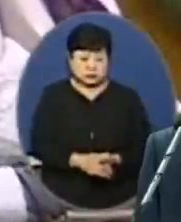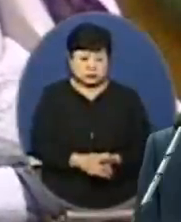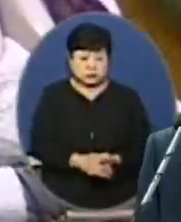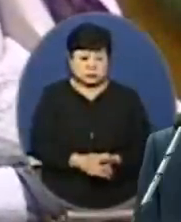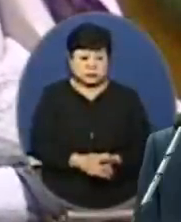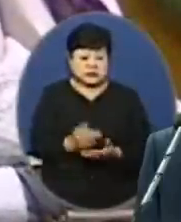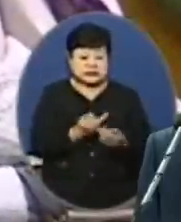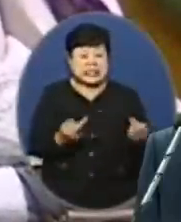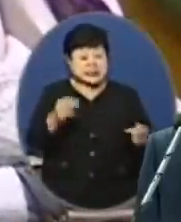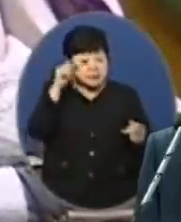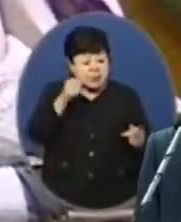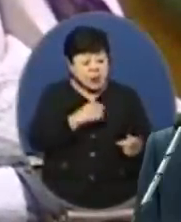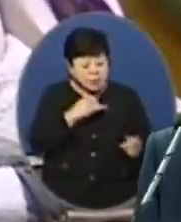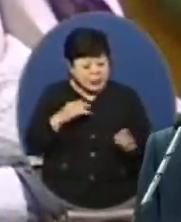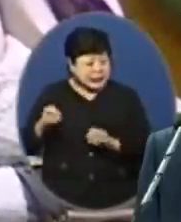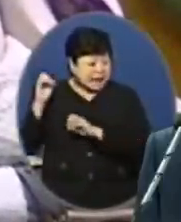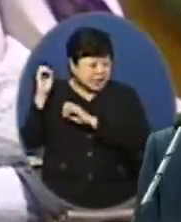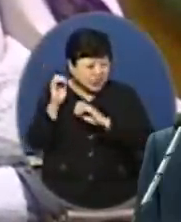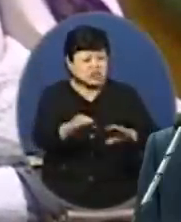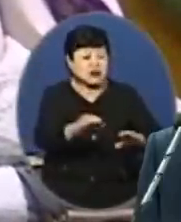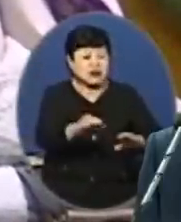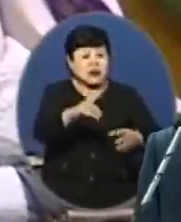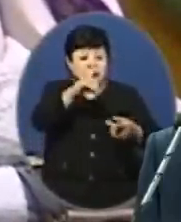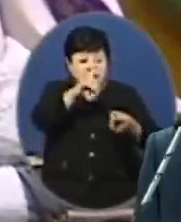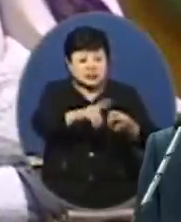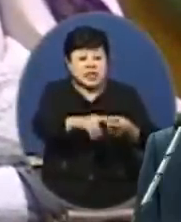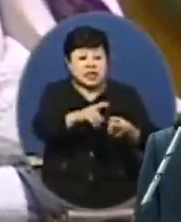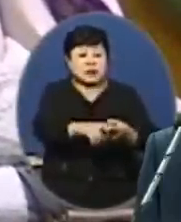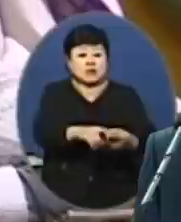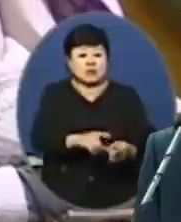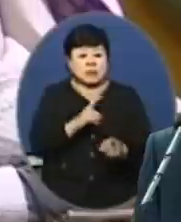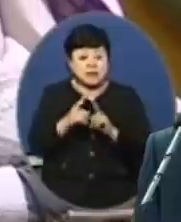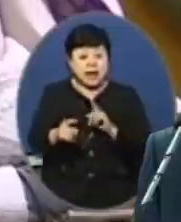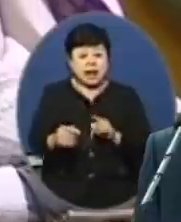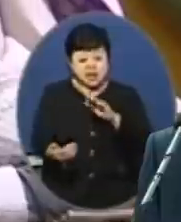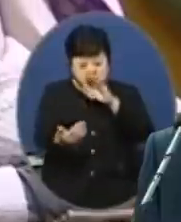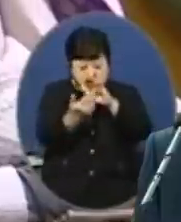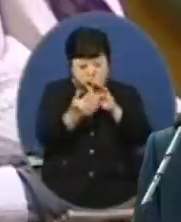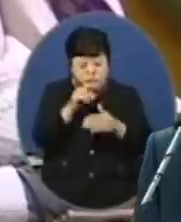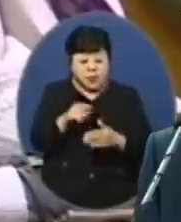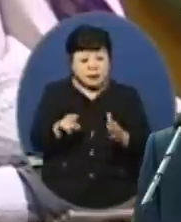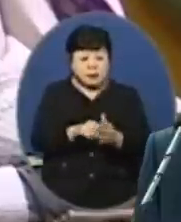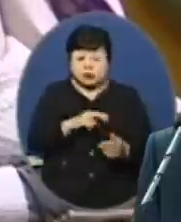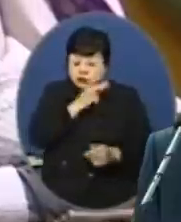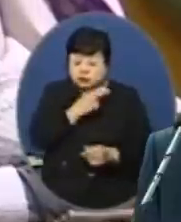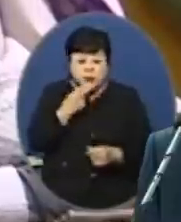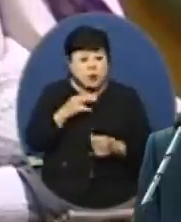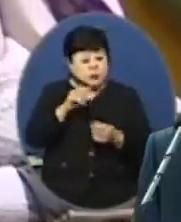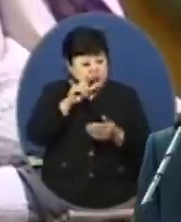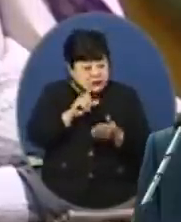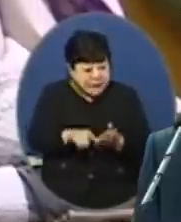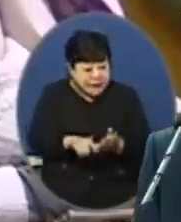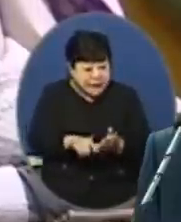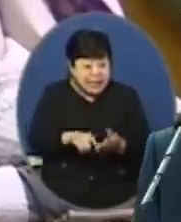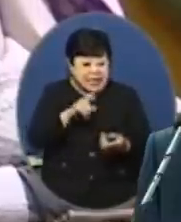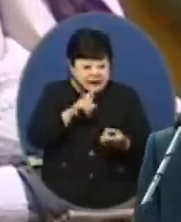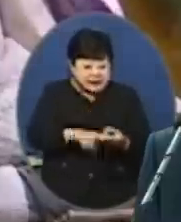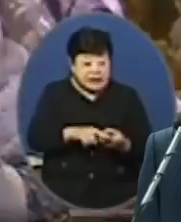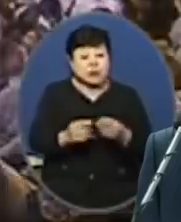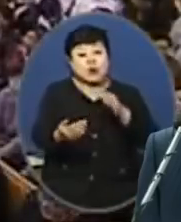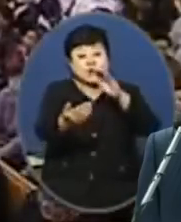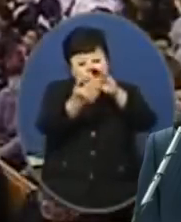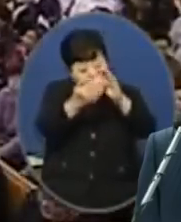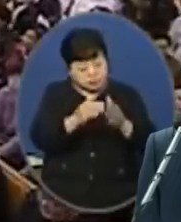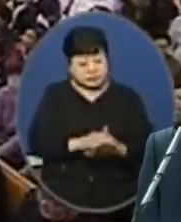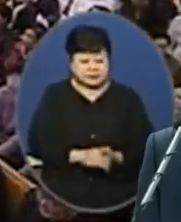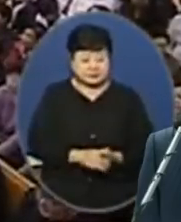이 산들에 명하여 저 바다에 던지라 하고 그 말한 것이 이룰 줄 마음에 믿고 의심하지 아니하면 그대로